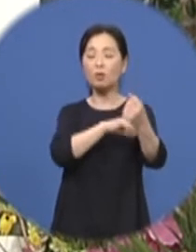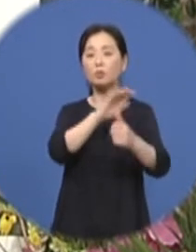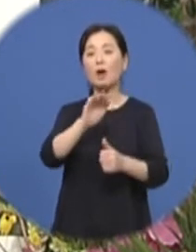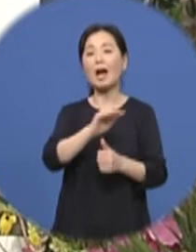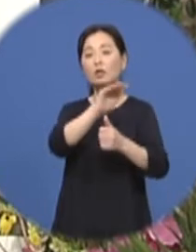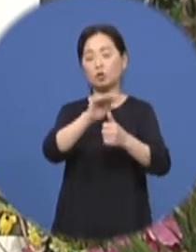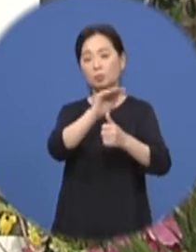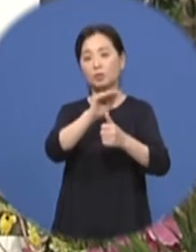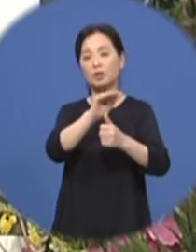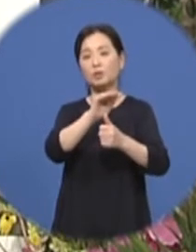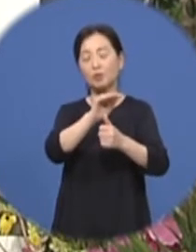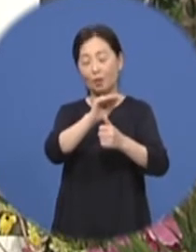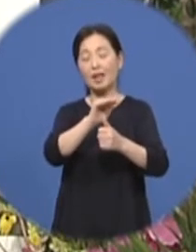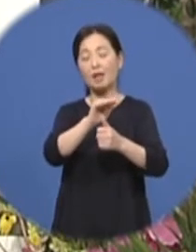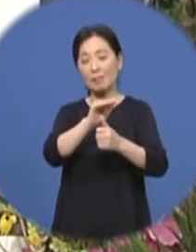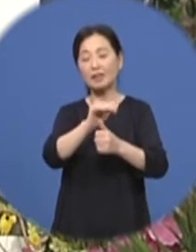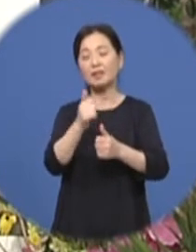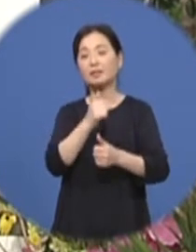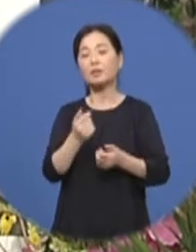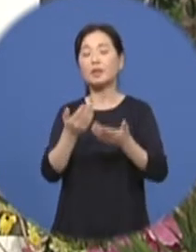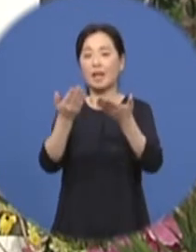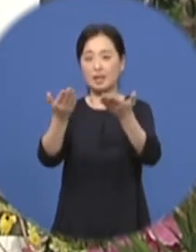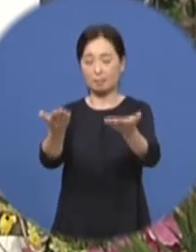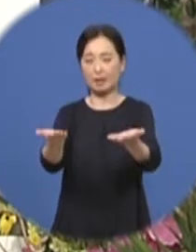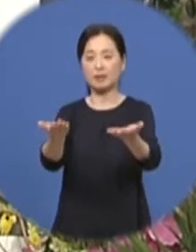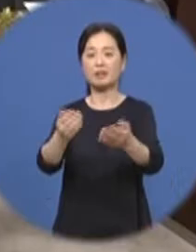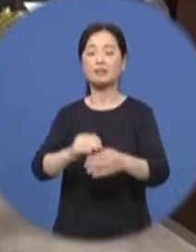。ではご覧ください。